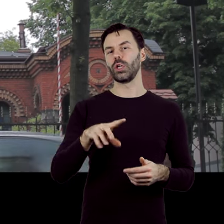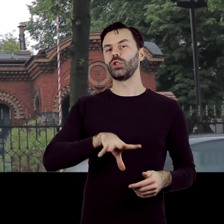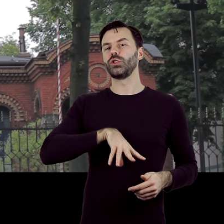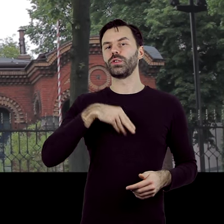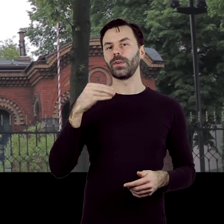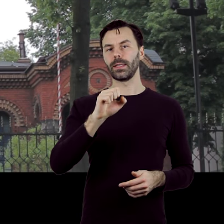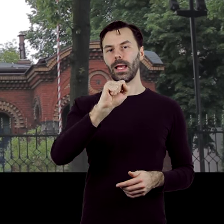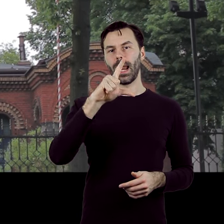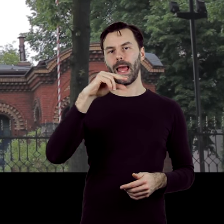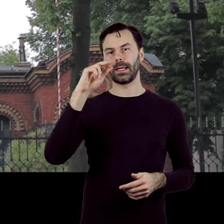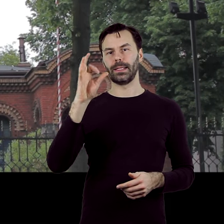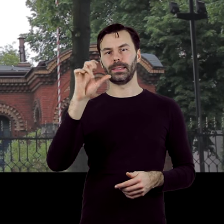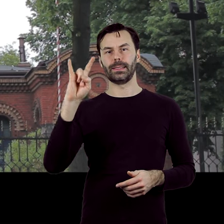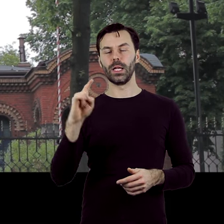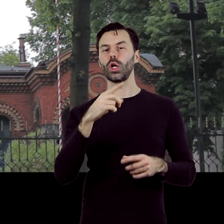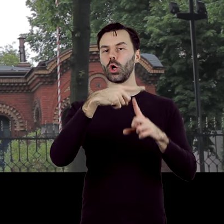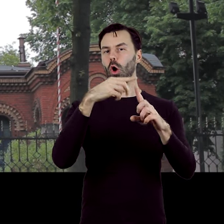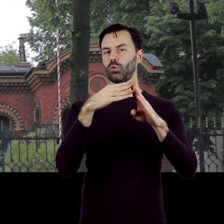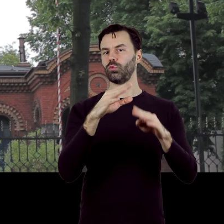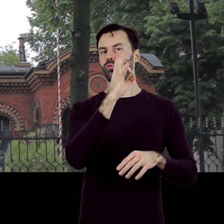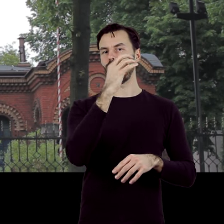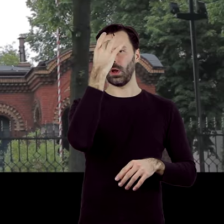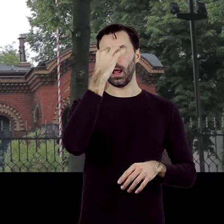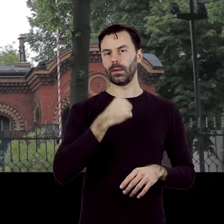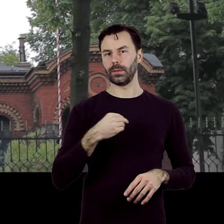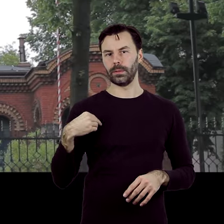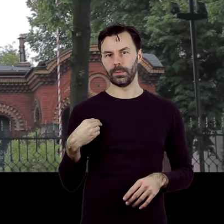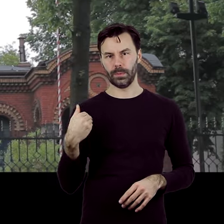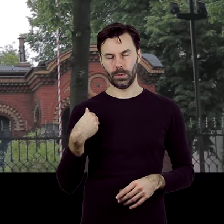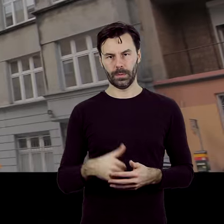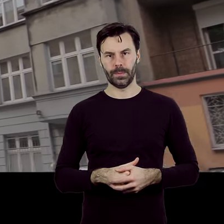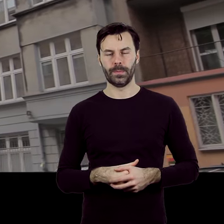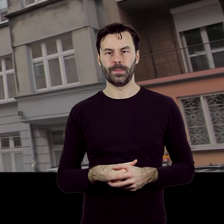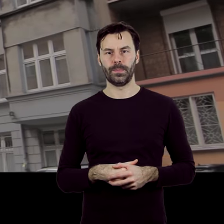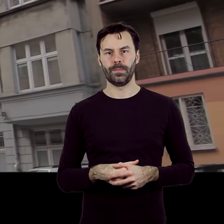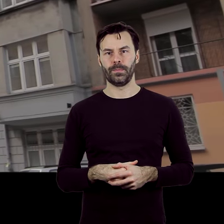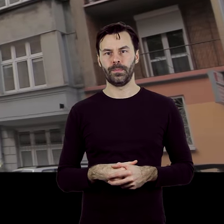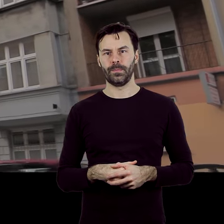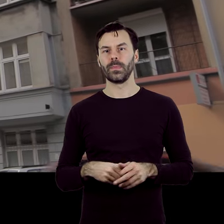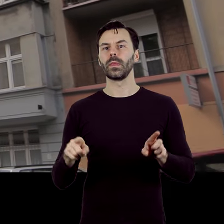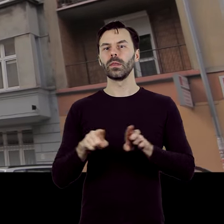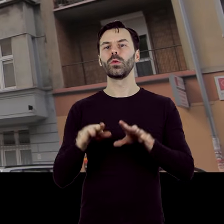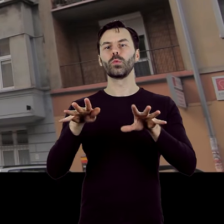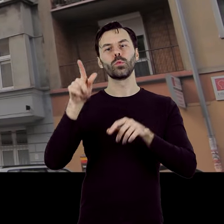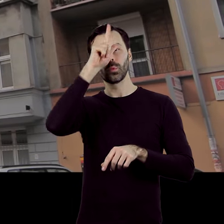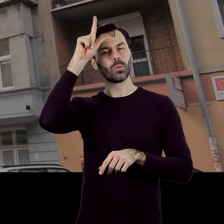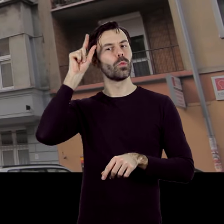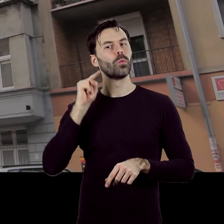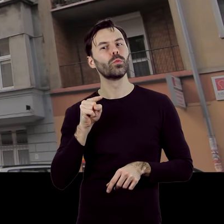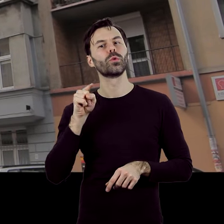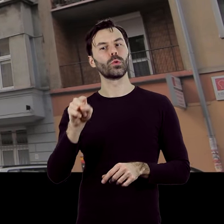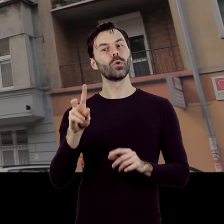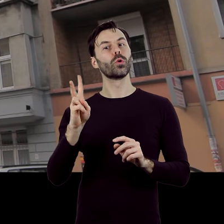świętego Aleksego Metropolity. Znaczny odsetek mieszkańców tej części